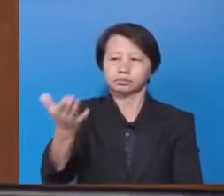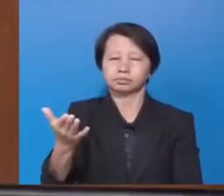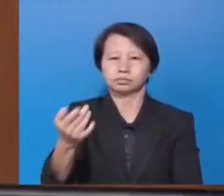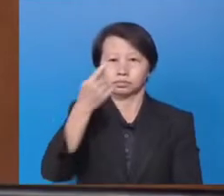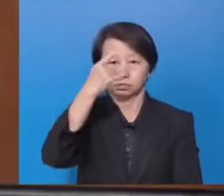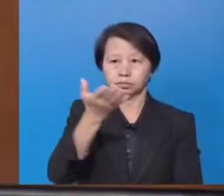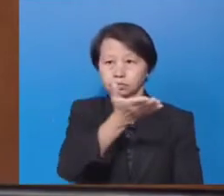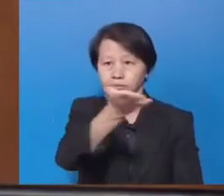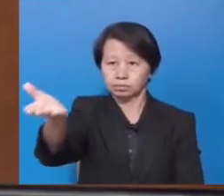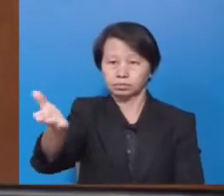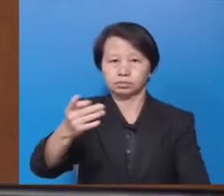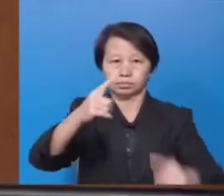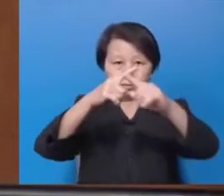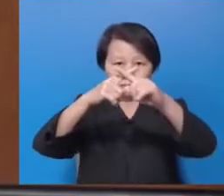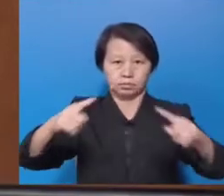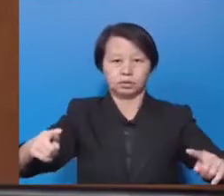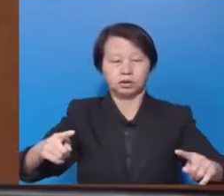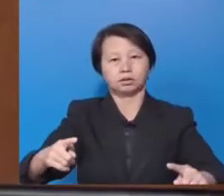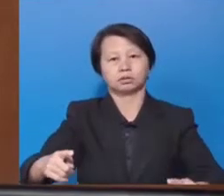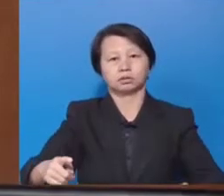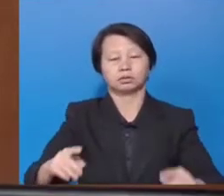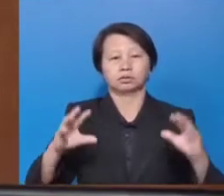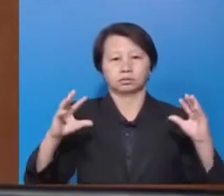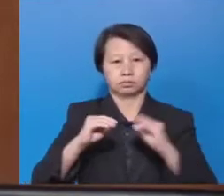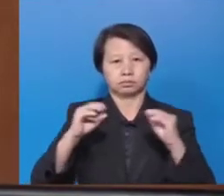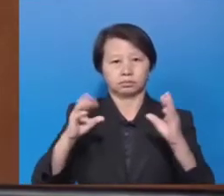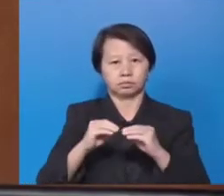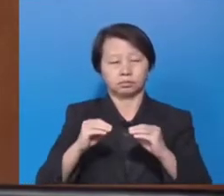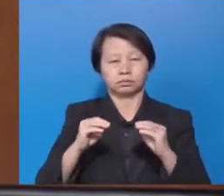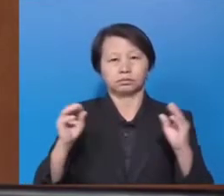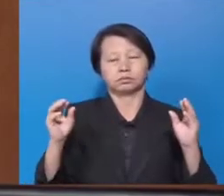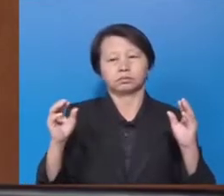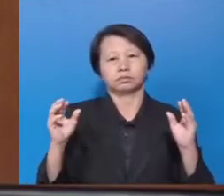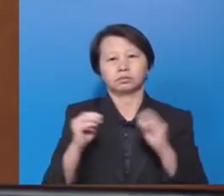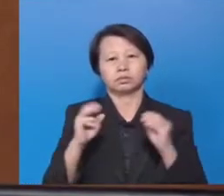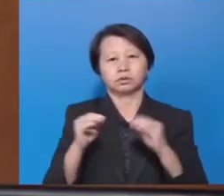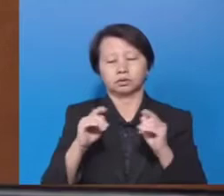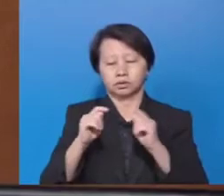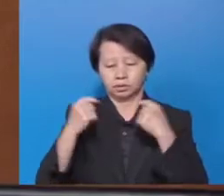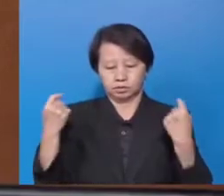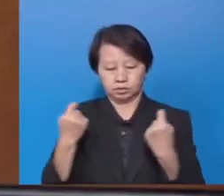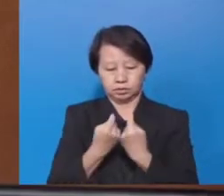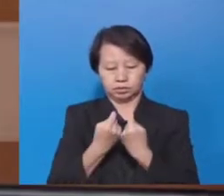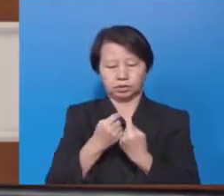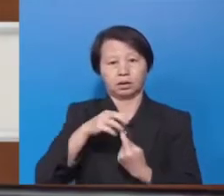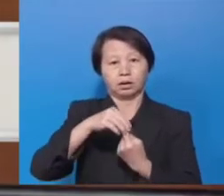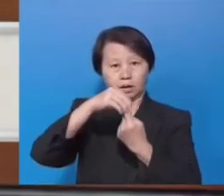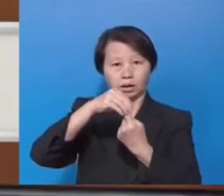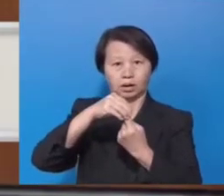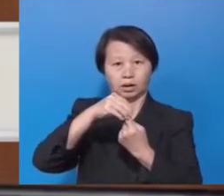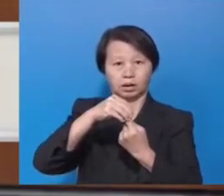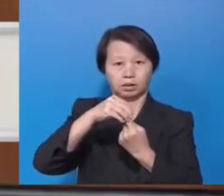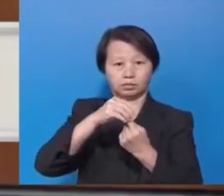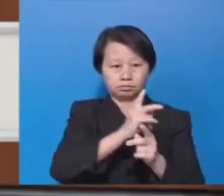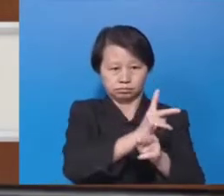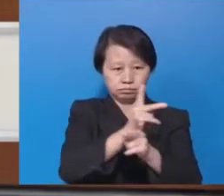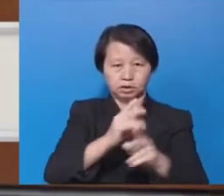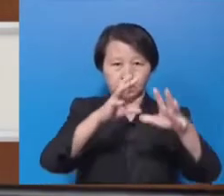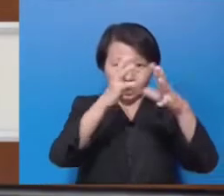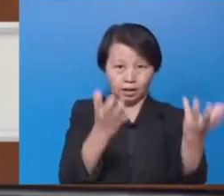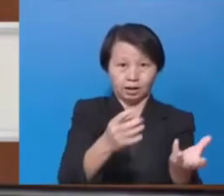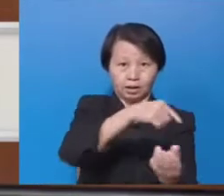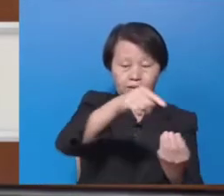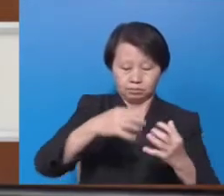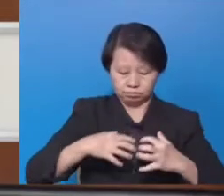untuk makluman Dewa sebenarnya musyawarat pasukan khas jenayah ada sekitar ini telah